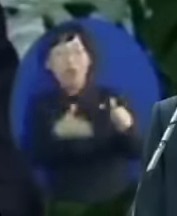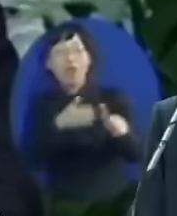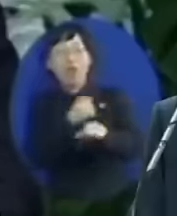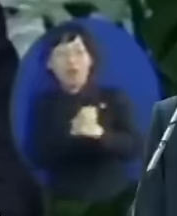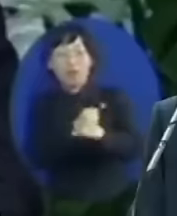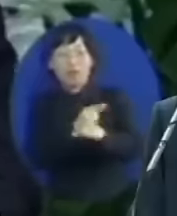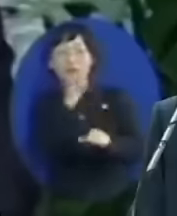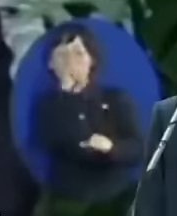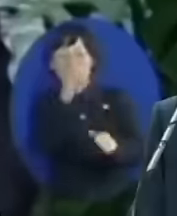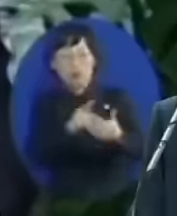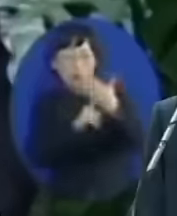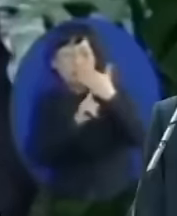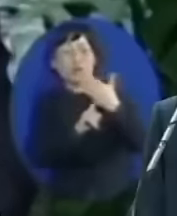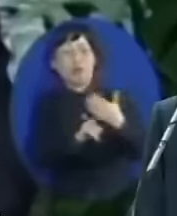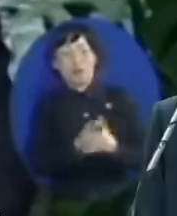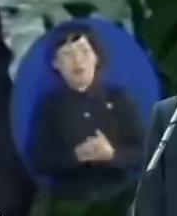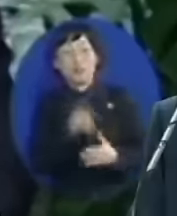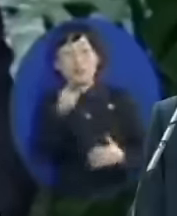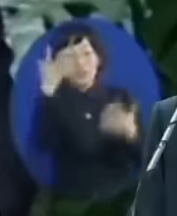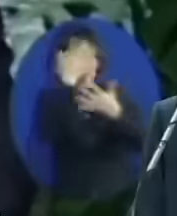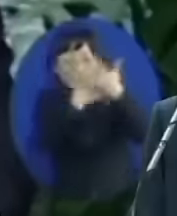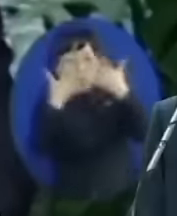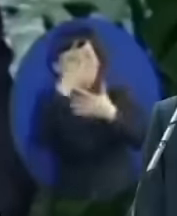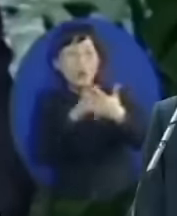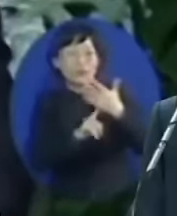환상인 것입니다. 이 환상도